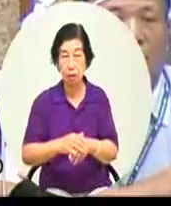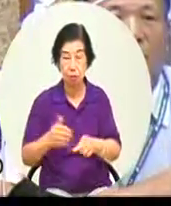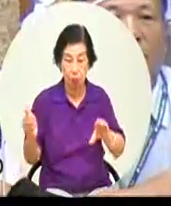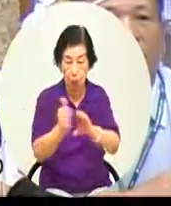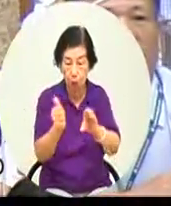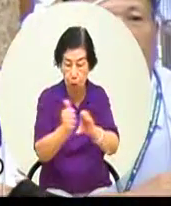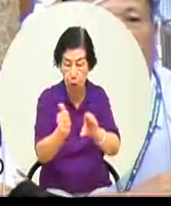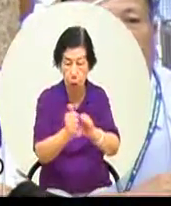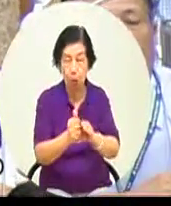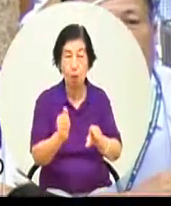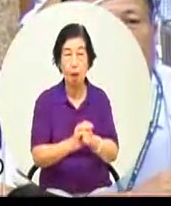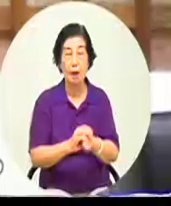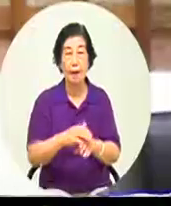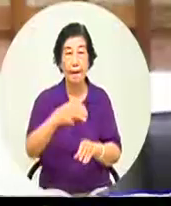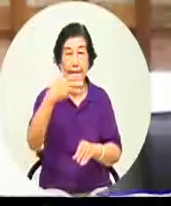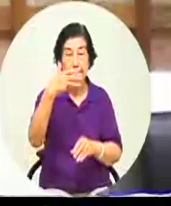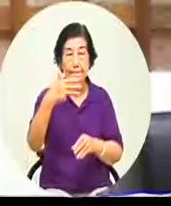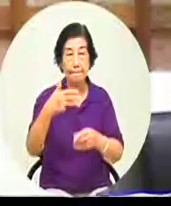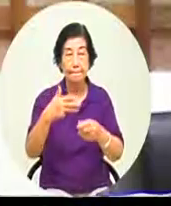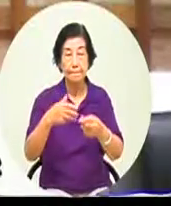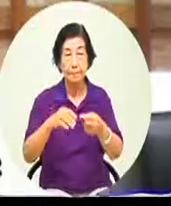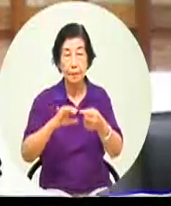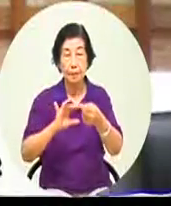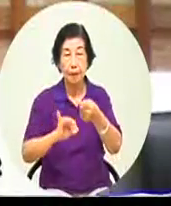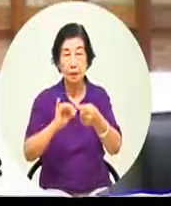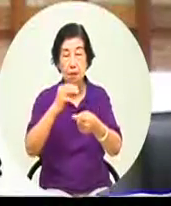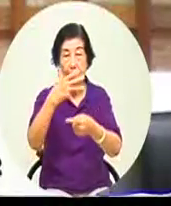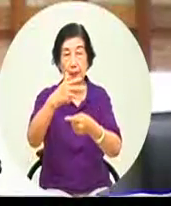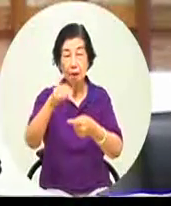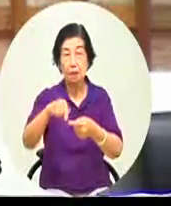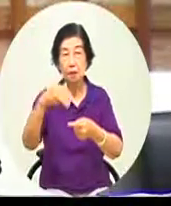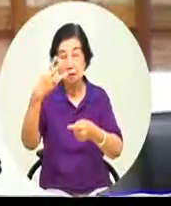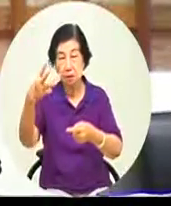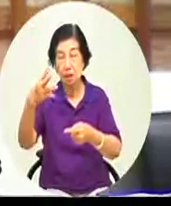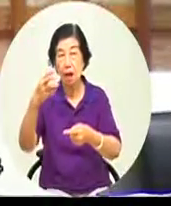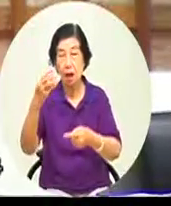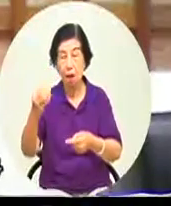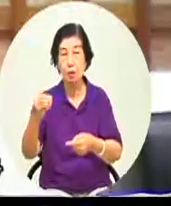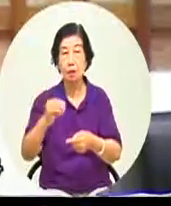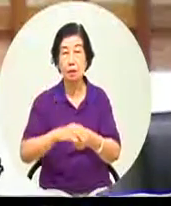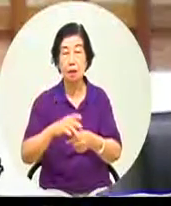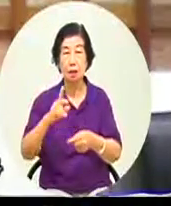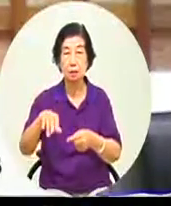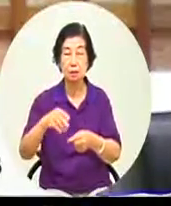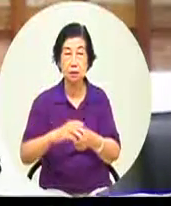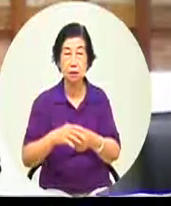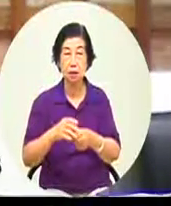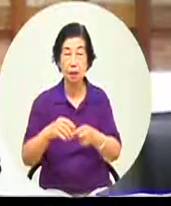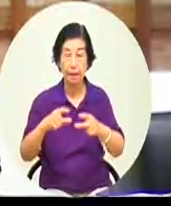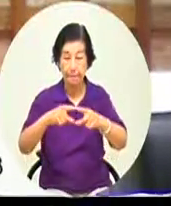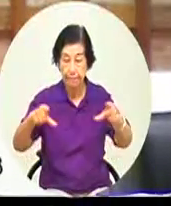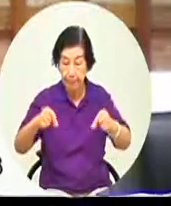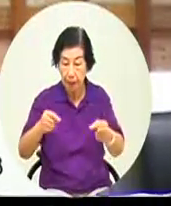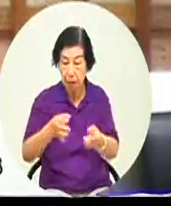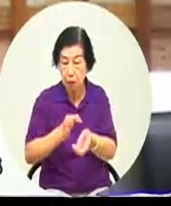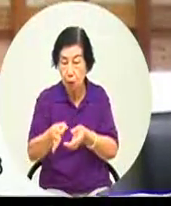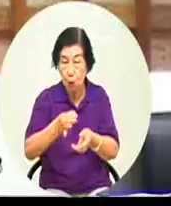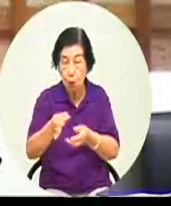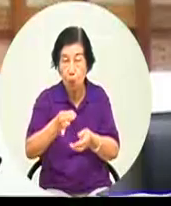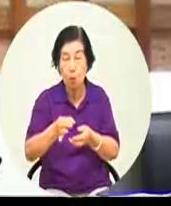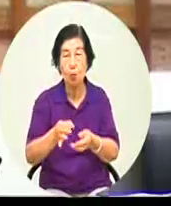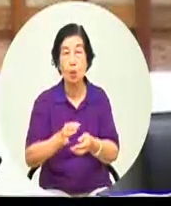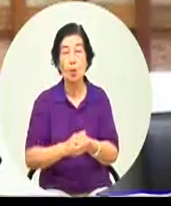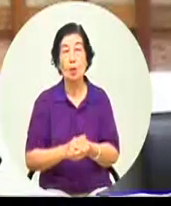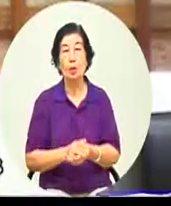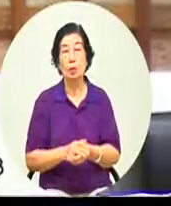衡， 8.3万人平衡，这是第一个这个票价的售价。那第二个，我们的另外的